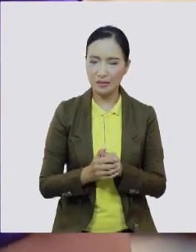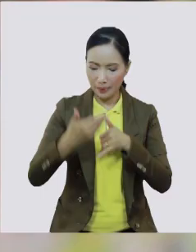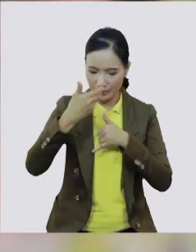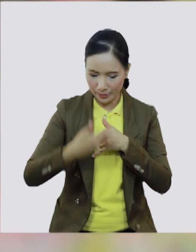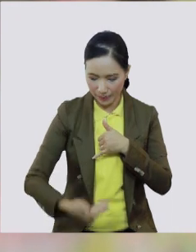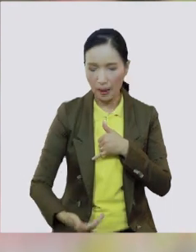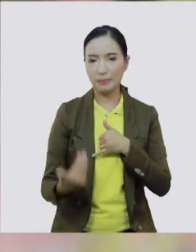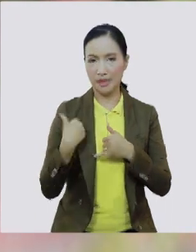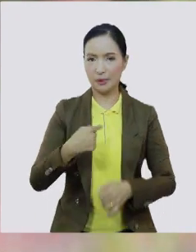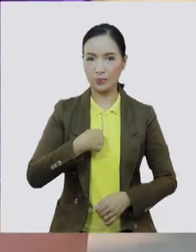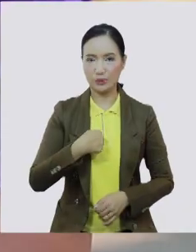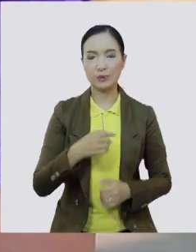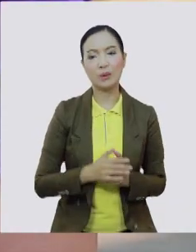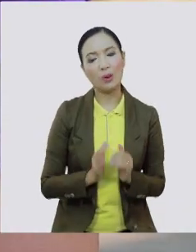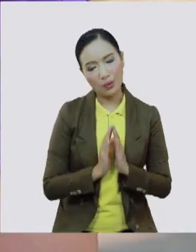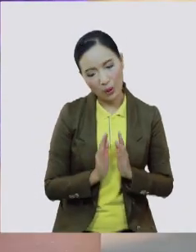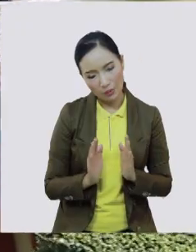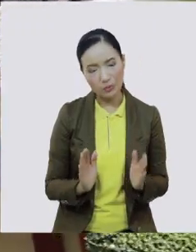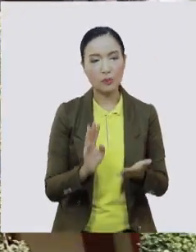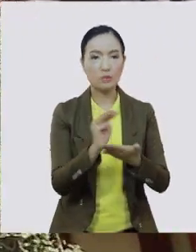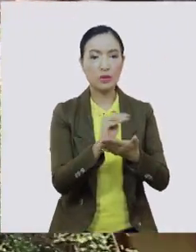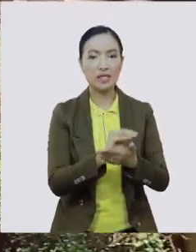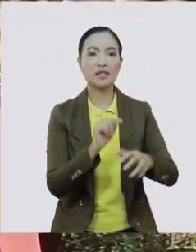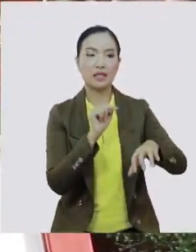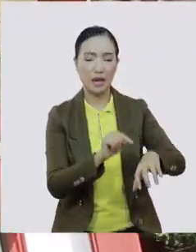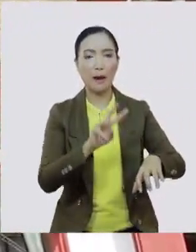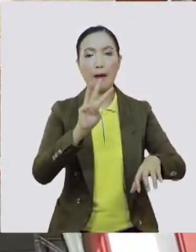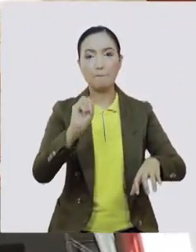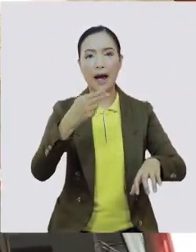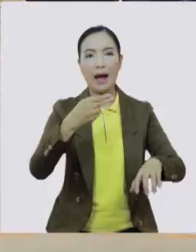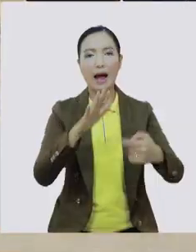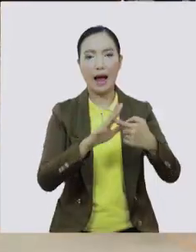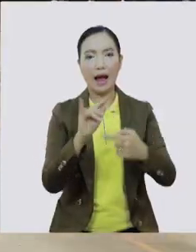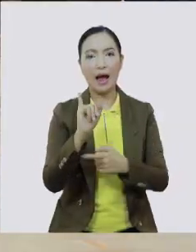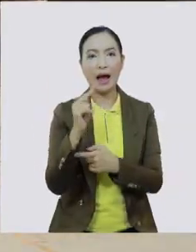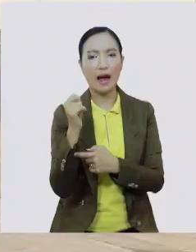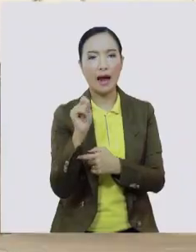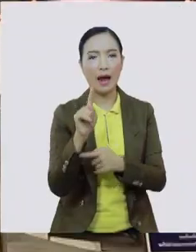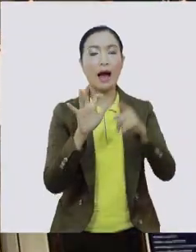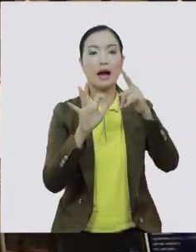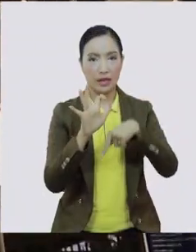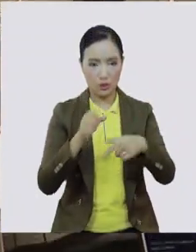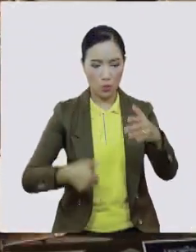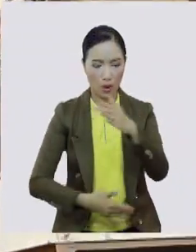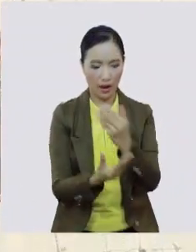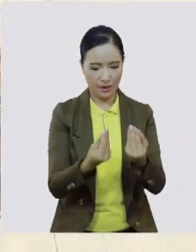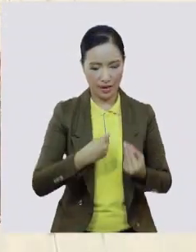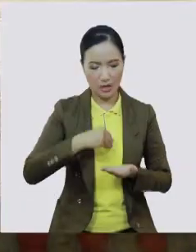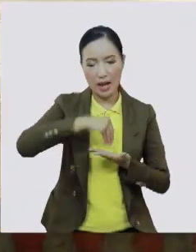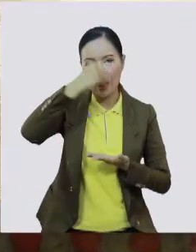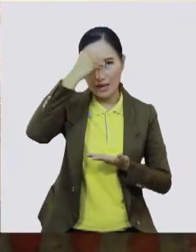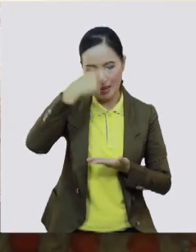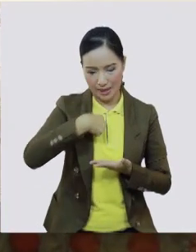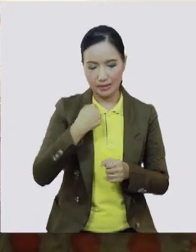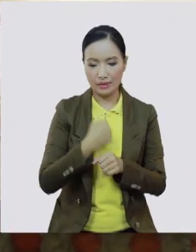ได้เกิดมาแล้วก็ขอบพระคุณมูลนิธิพระมหาไทยเป็นอย่างมากก็คือให้โอกาสหนูได้เรียนหนังสือให้หนูได้มีงาน